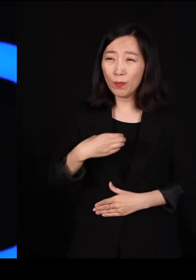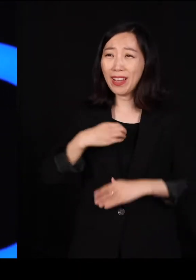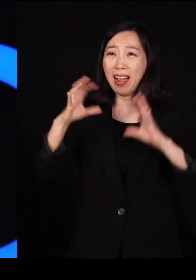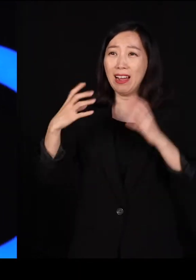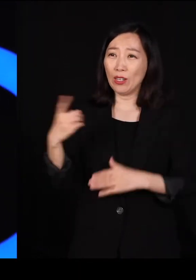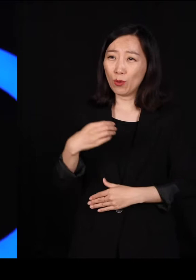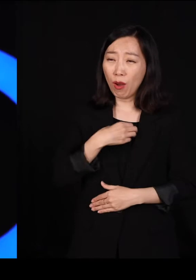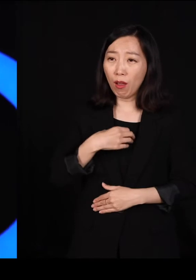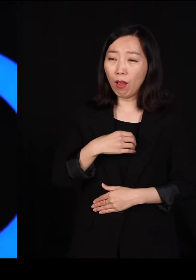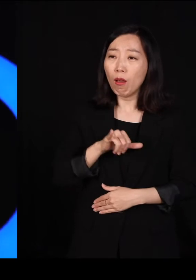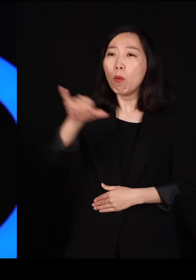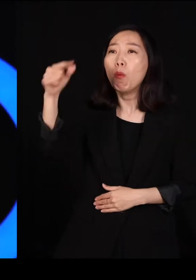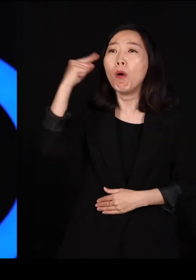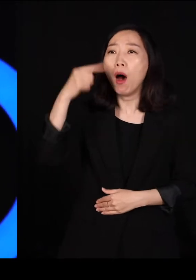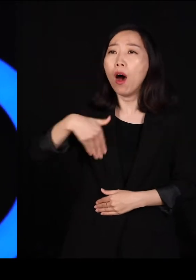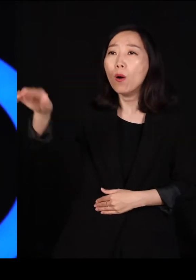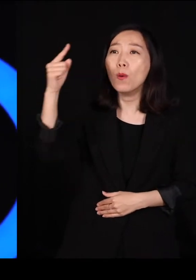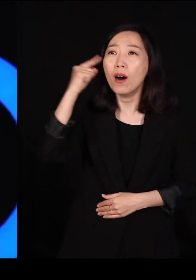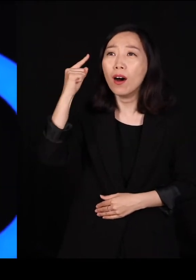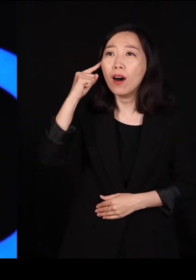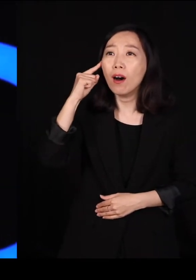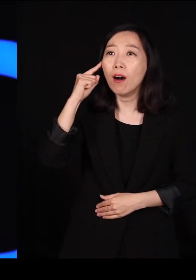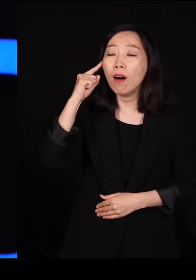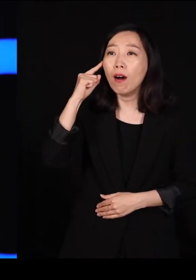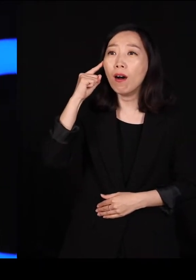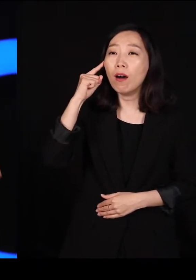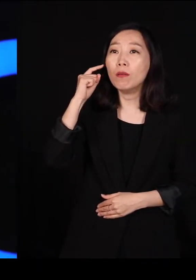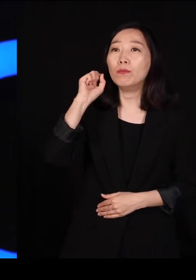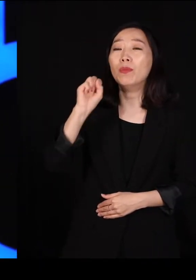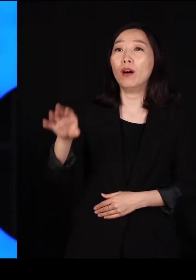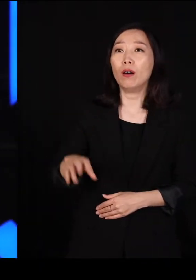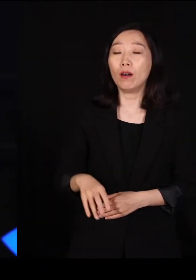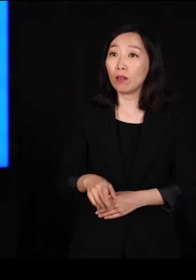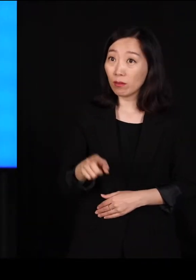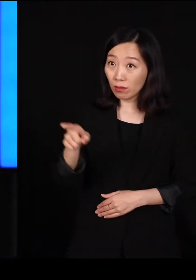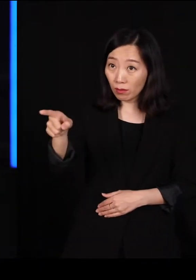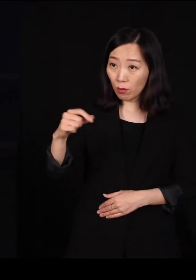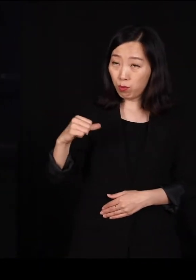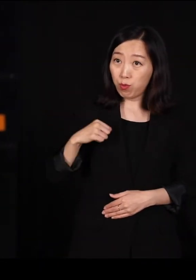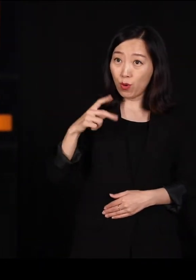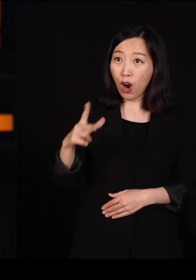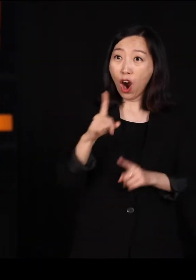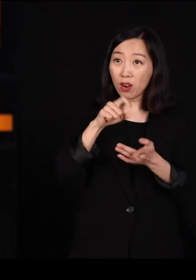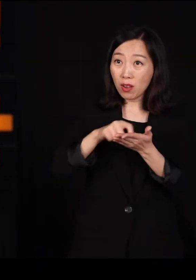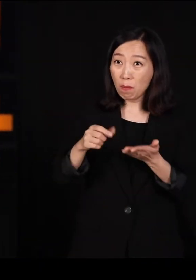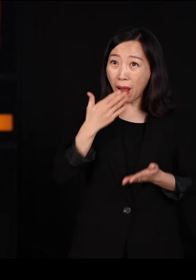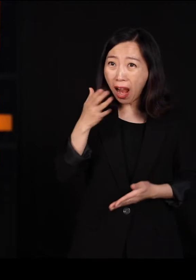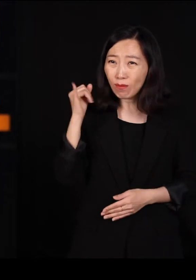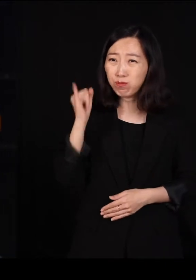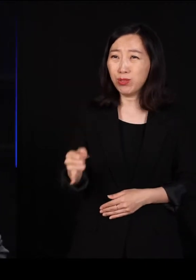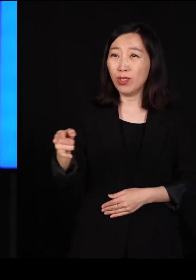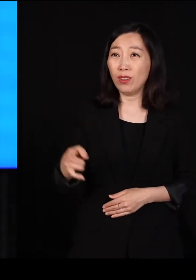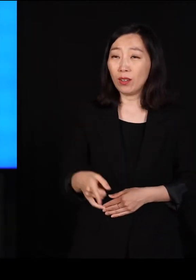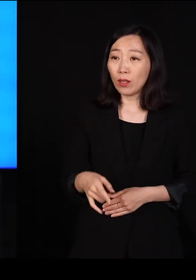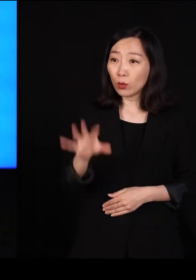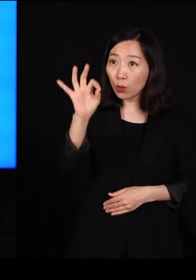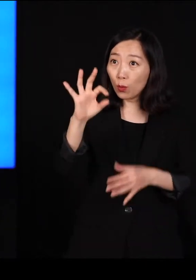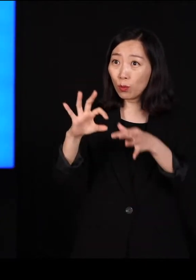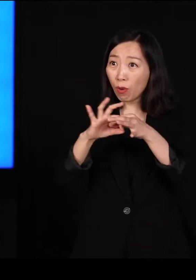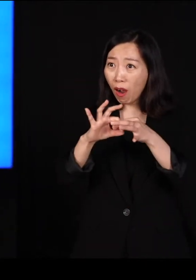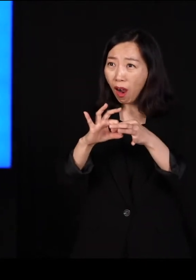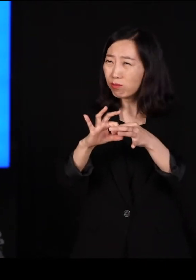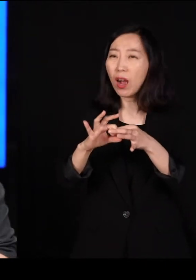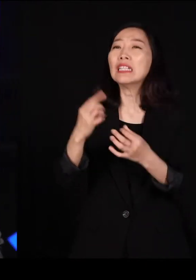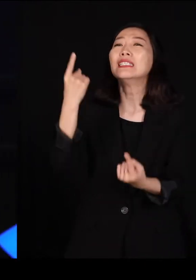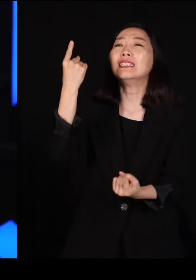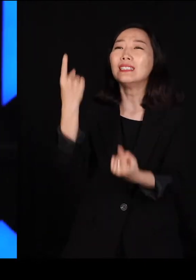거잖아. 거기 왜 가요? 너 포르투갈어 할 줄 모르잖아. 아니, 금융할 거면, 돈 관련된